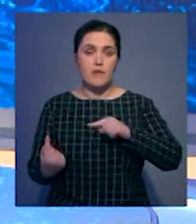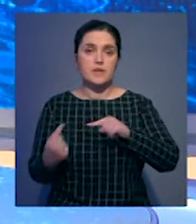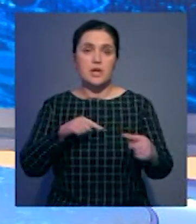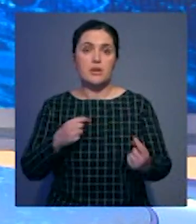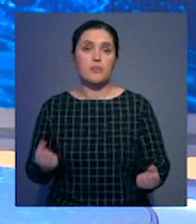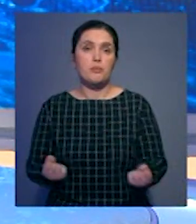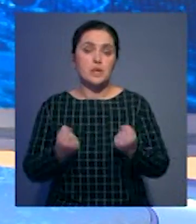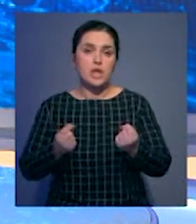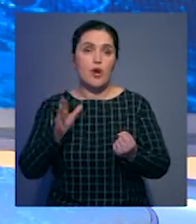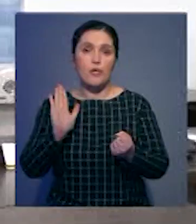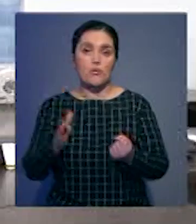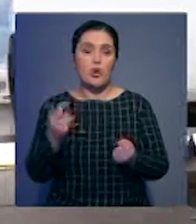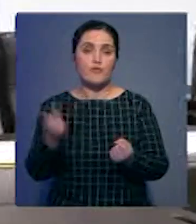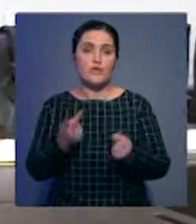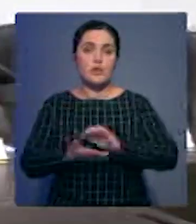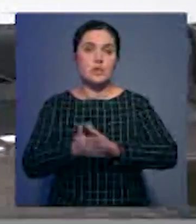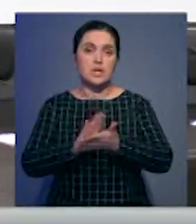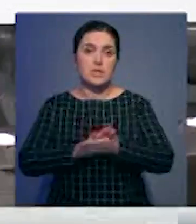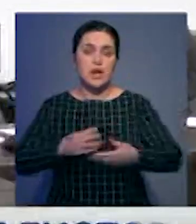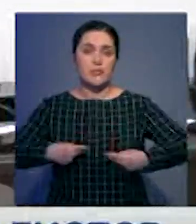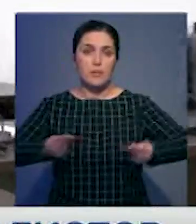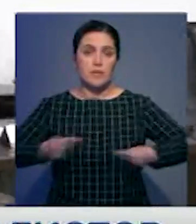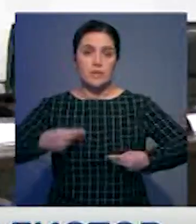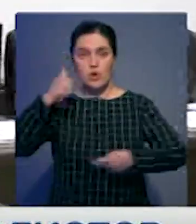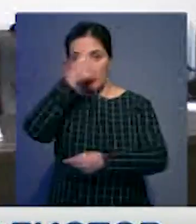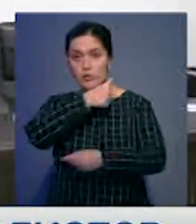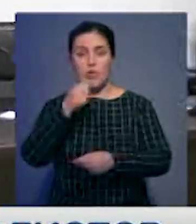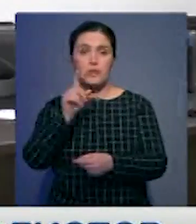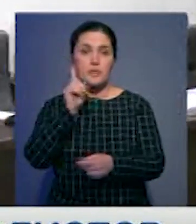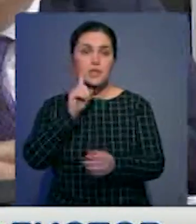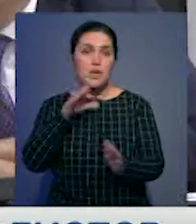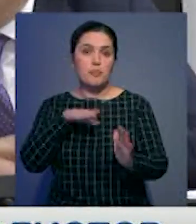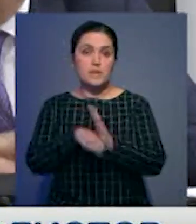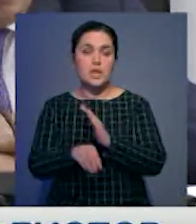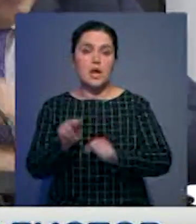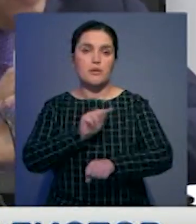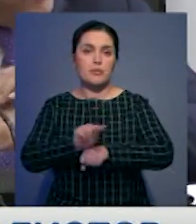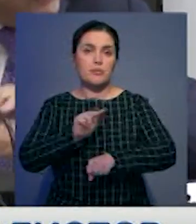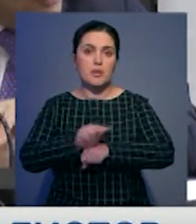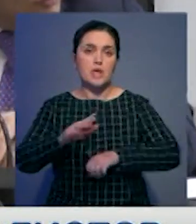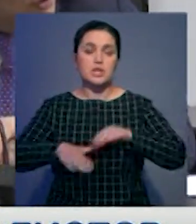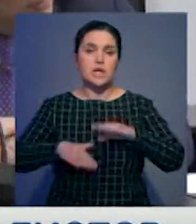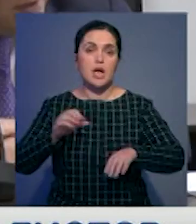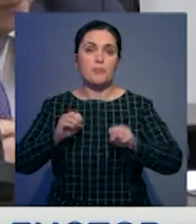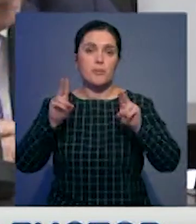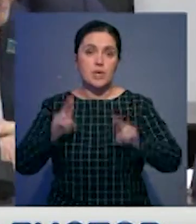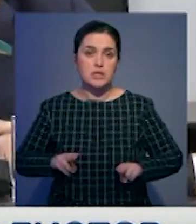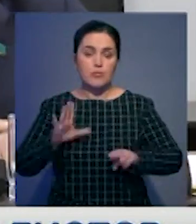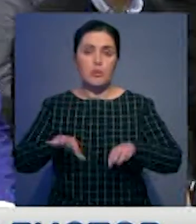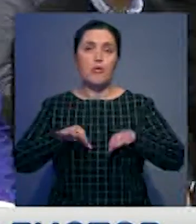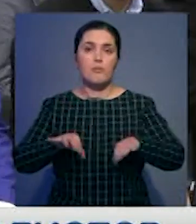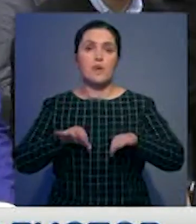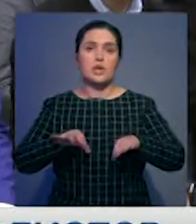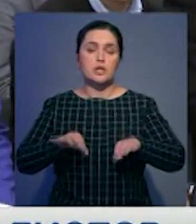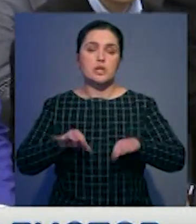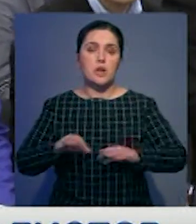меморандум о взаимной поддержке. Двустороннее соглашение, подписанное в рамках Года молодежи, предусматривает предусматривает подготовку квалифицированных